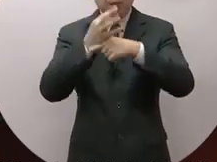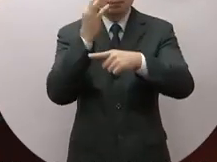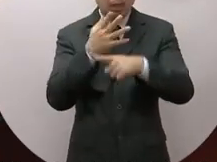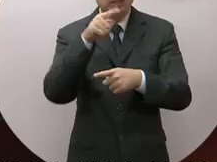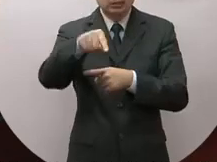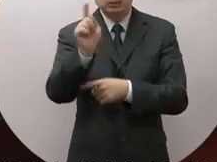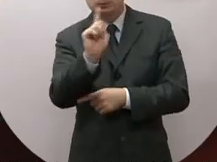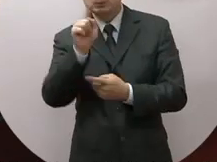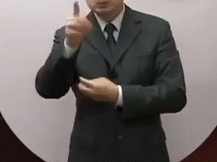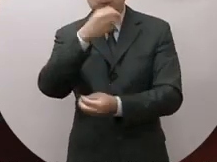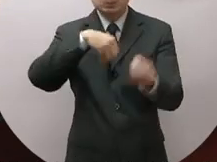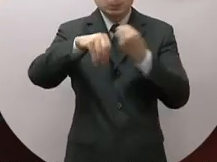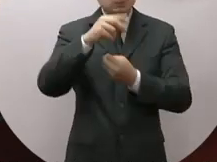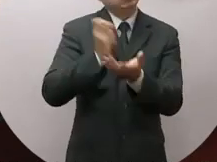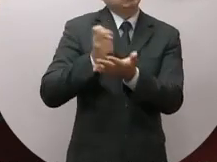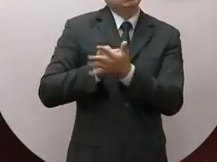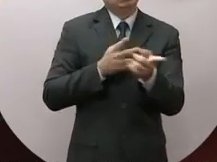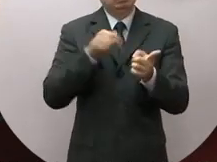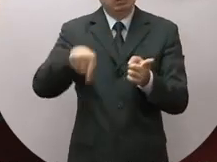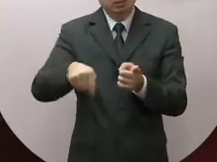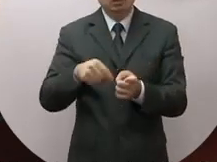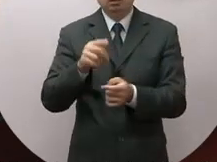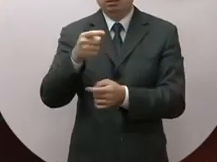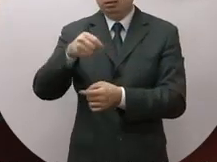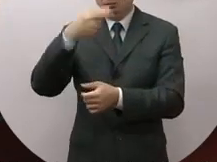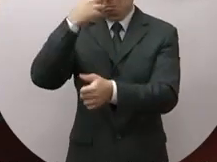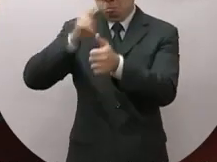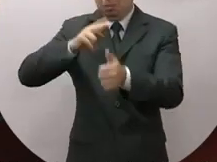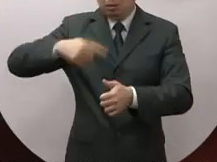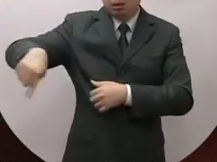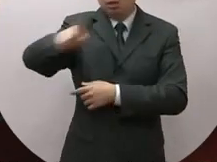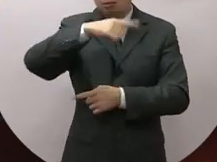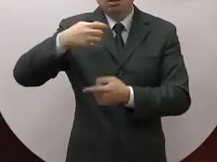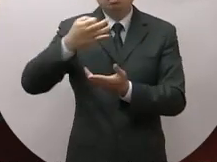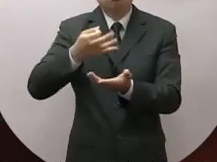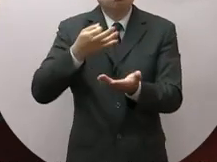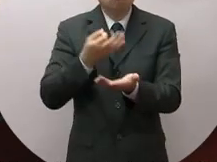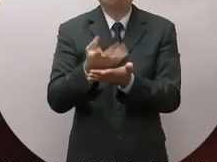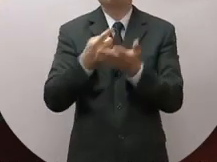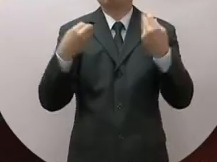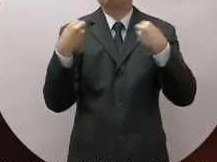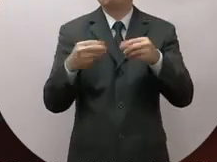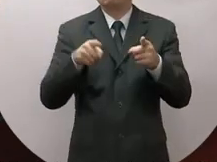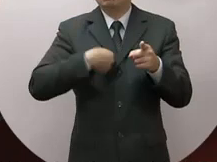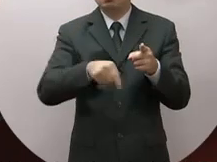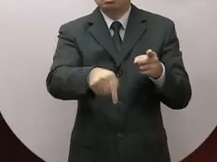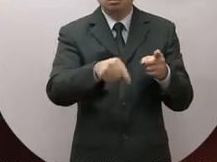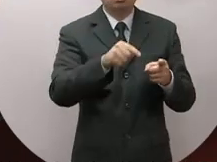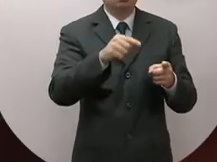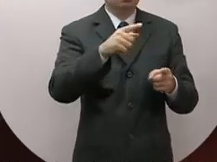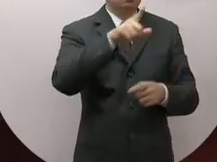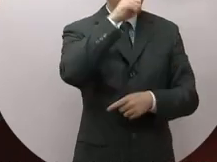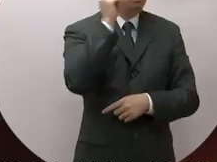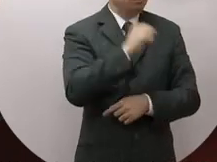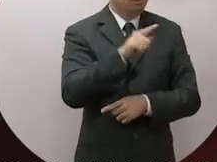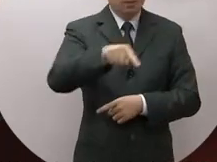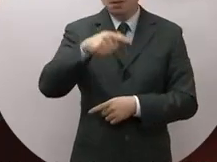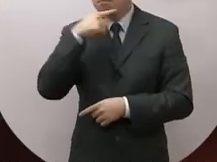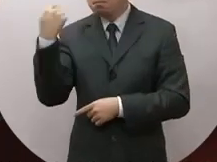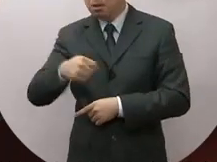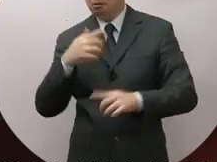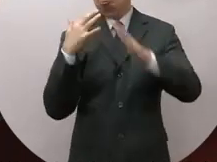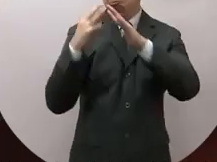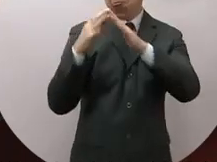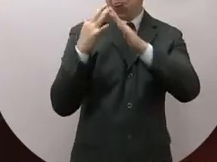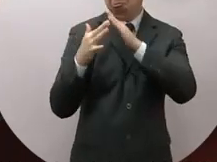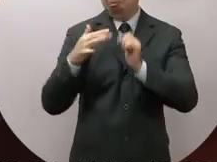所因为送电瑕疵造成损害进行赔偿。在这里我们看到乌克兰在对抗俄罗斯入侵的时候，俄罗斯是主